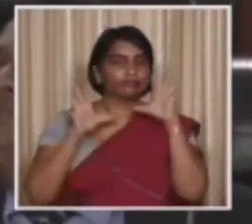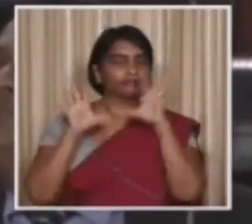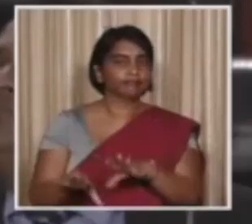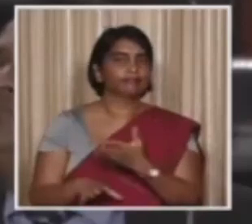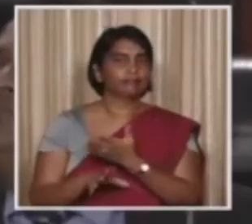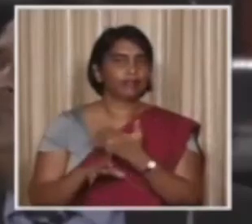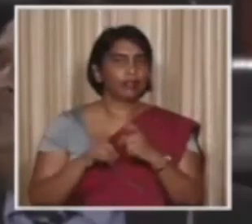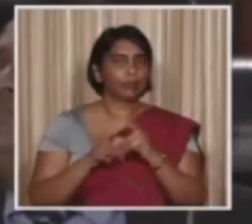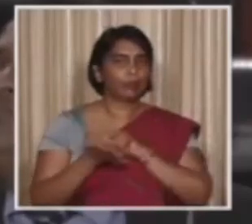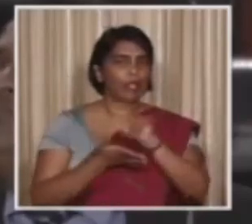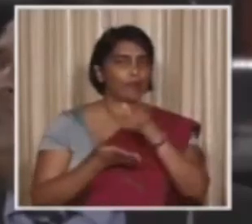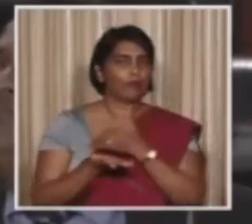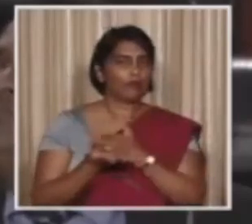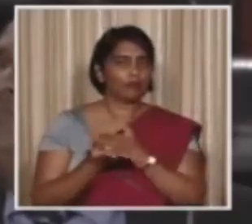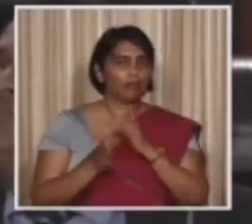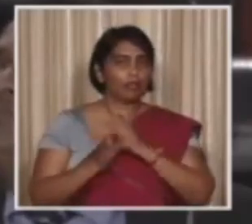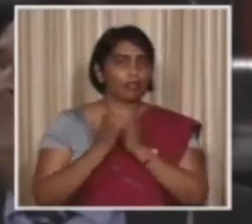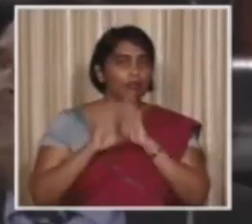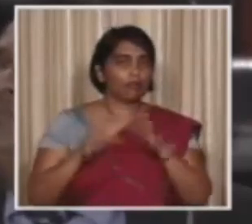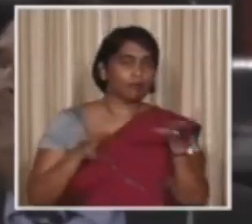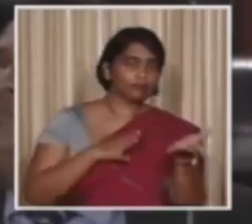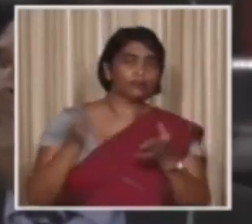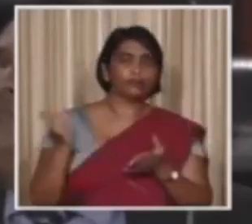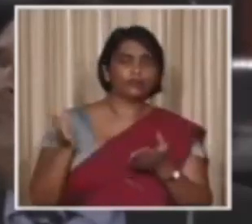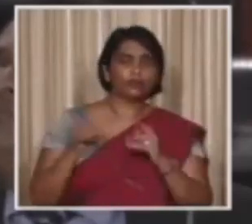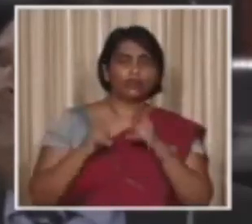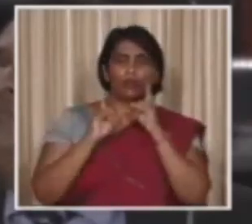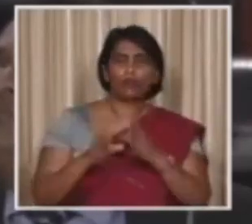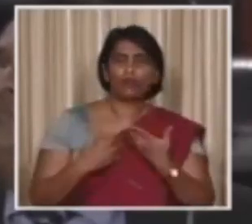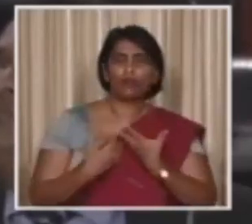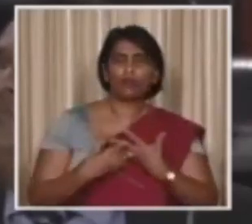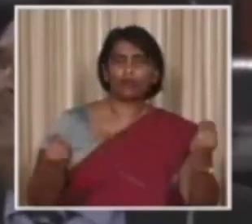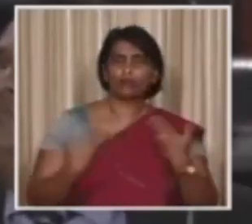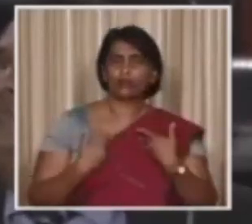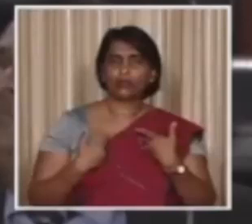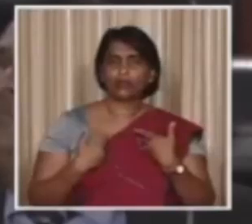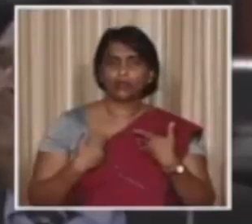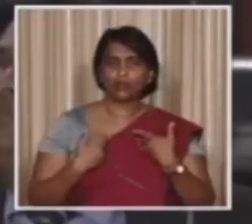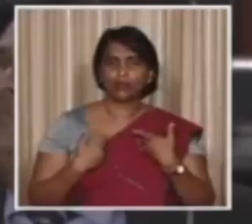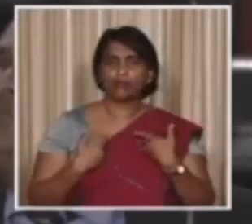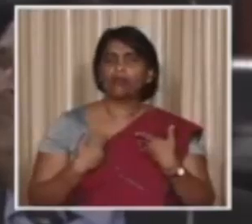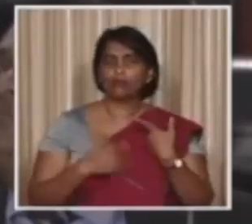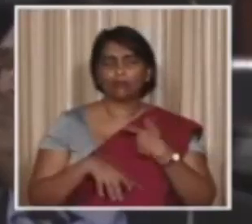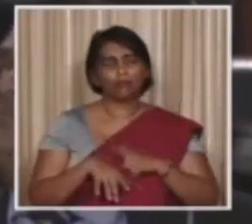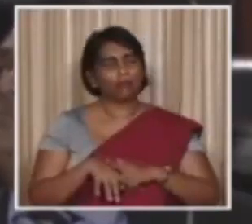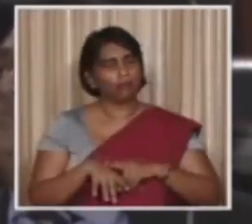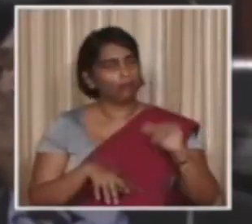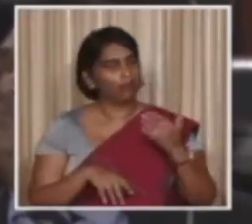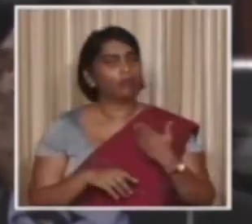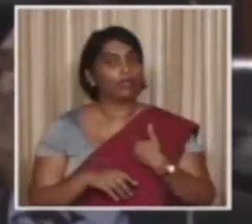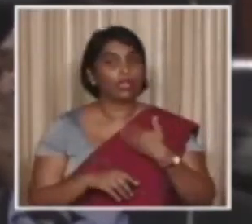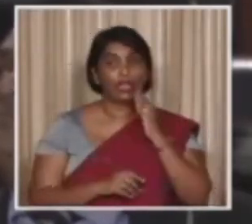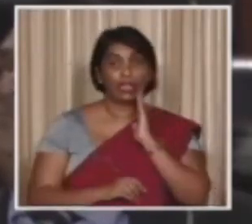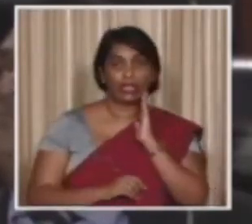ඒක. ඉන්දියානු දරුවෝ පිරිලා. ඒ අපිට එහෙම වෙලේ නැතිලා තියෙන්නේ. ඉතමත් අවසනාවන්ත ලෙස අපි